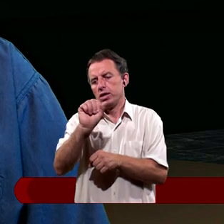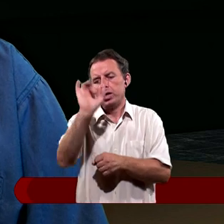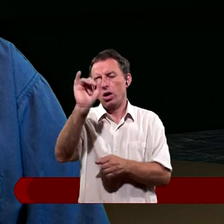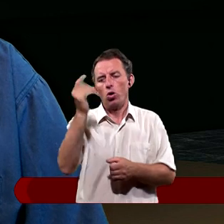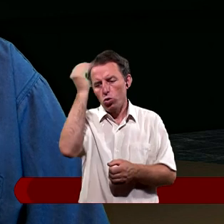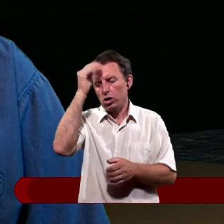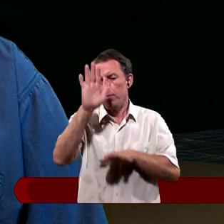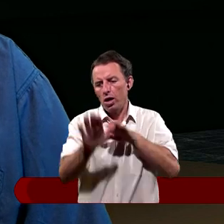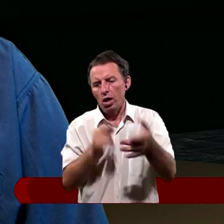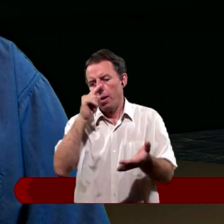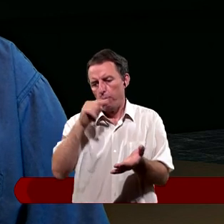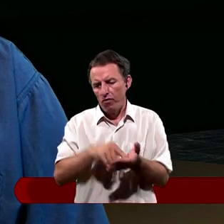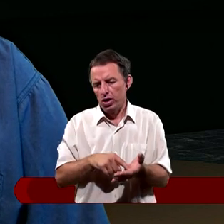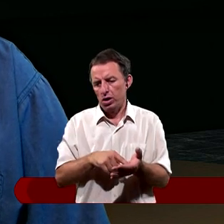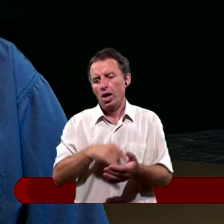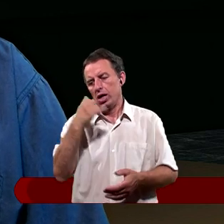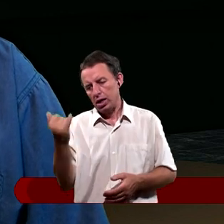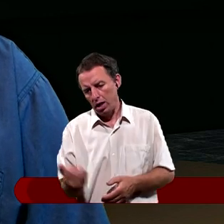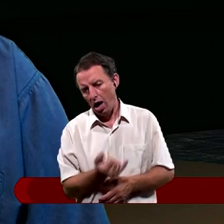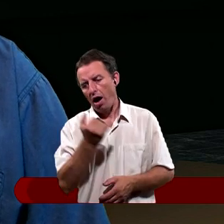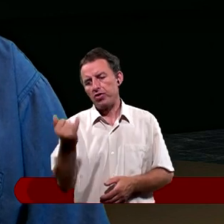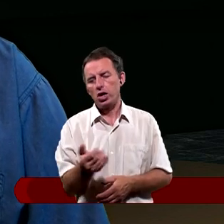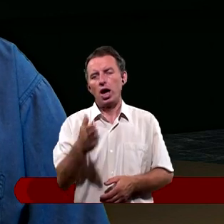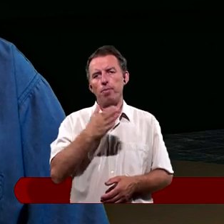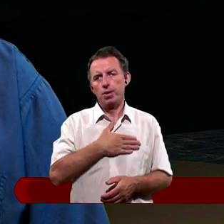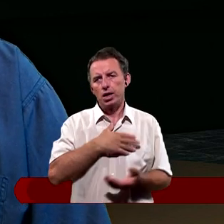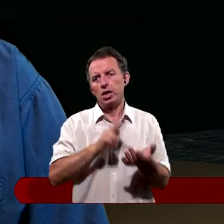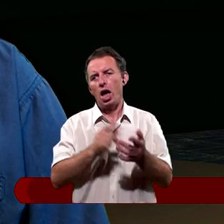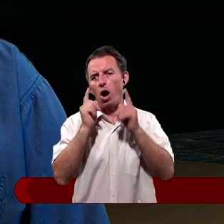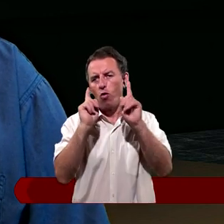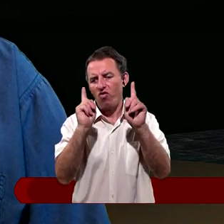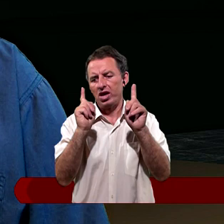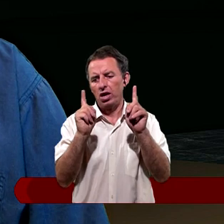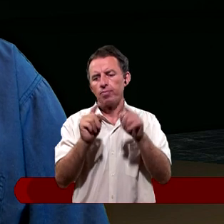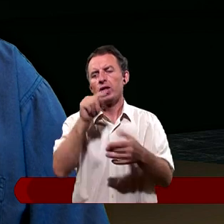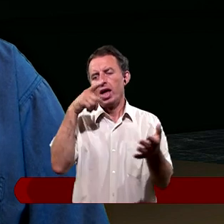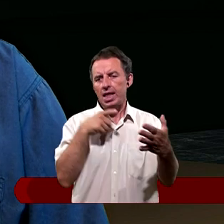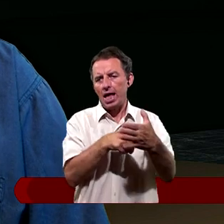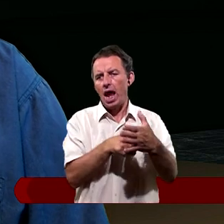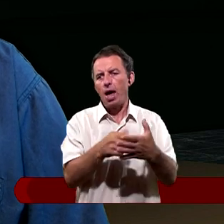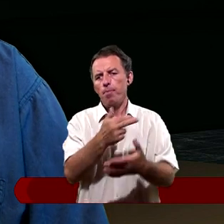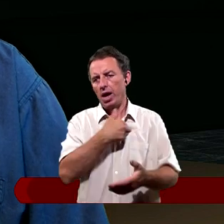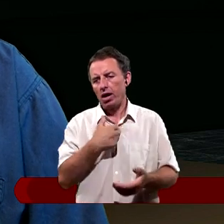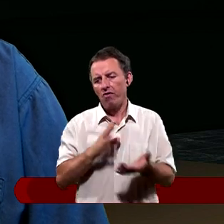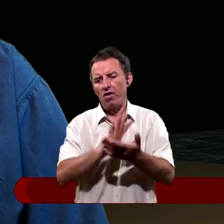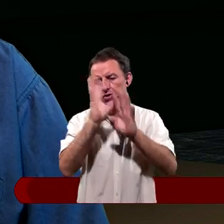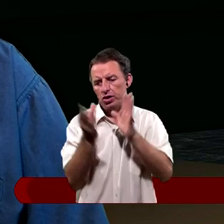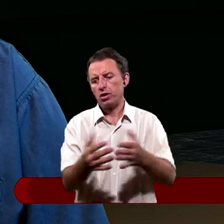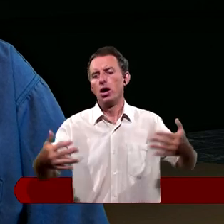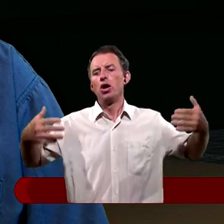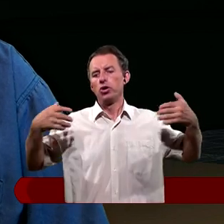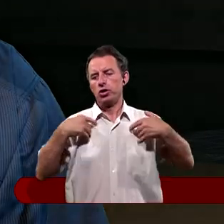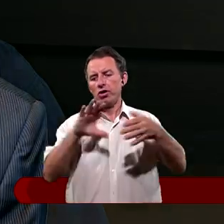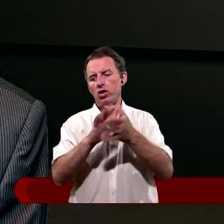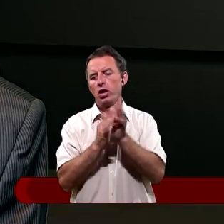uczniem, naśladowcą, powinniśmy zawsze mieć na uwadze, że Panem naszym we wszystkim jest Jezus